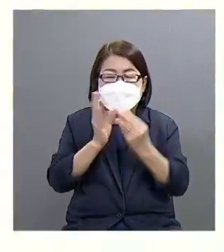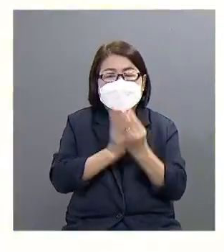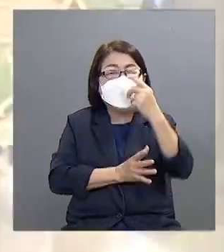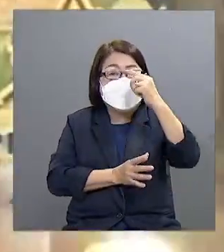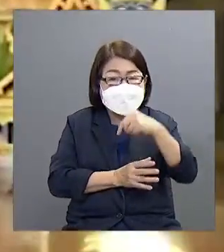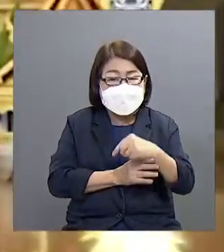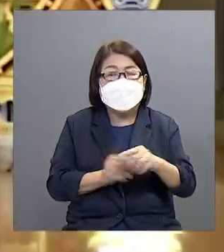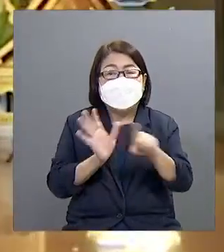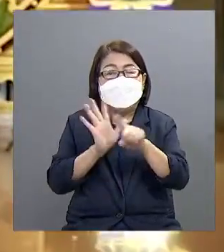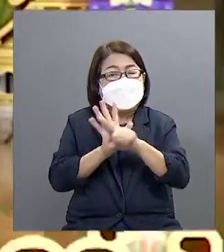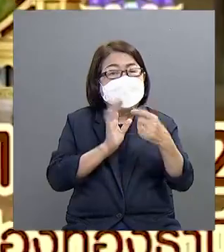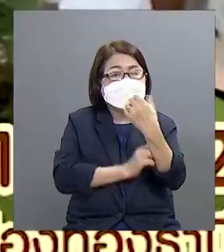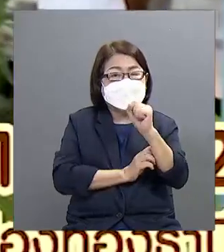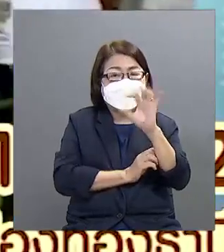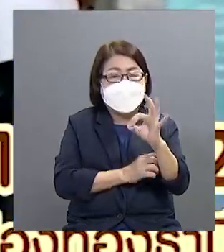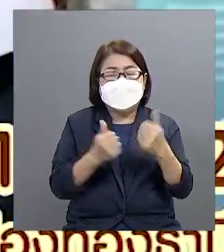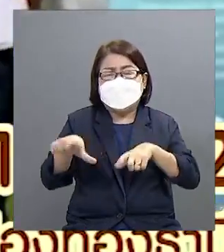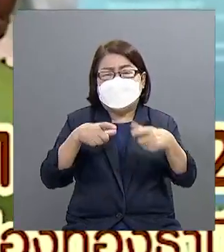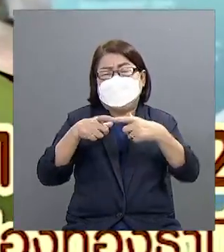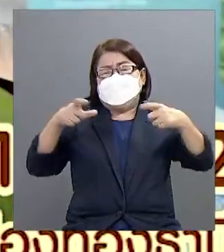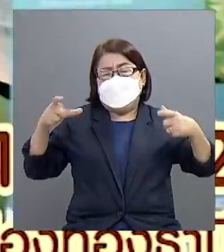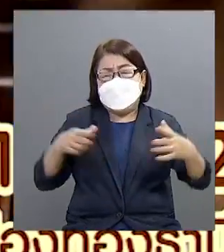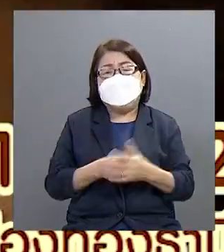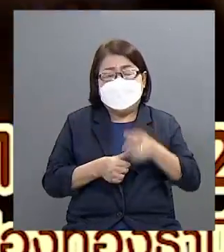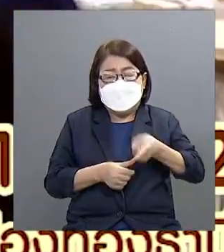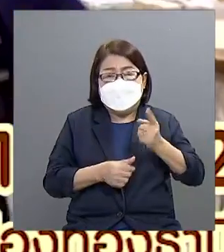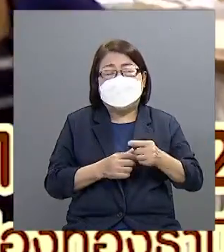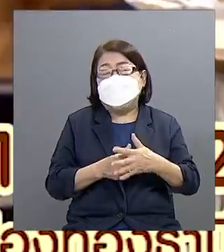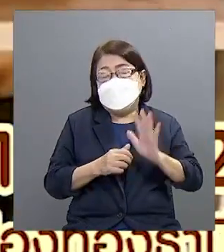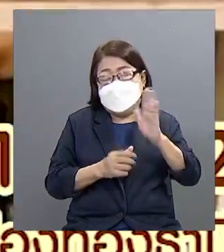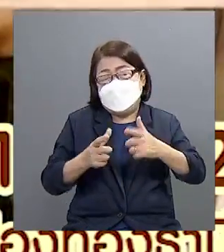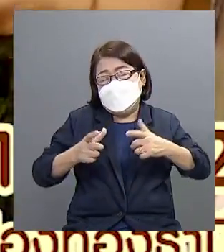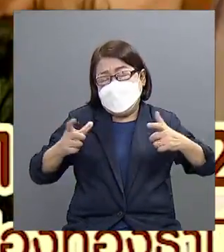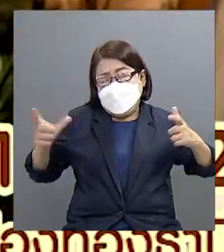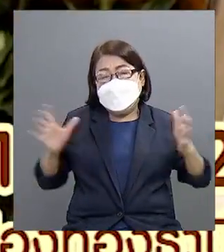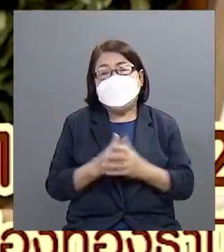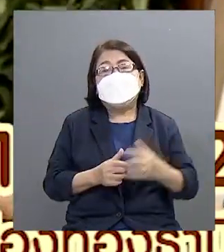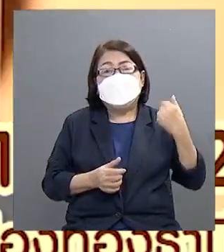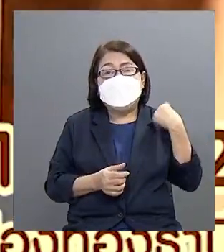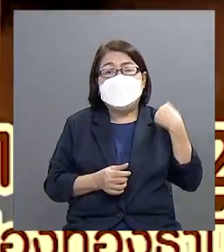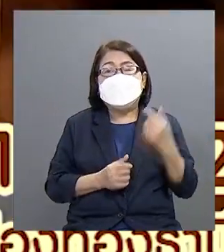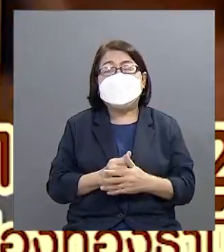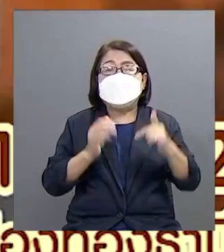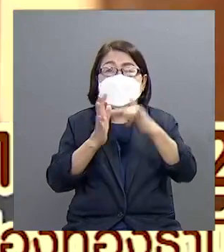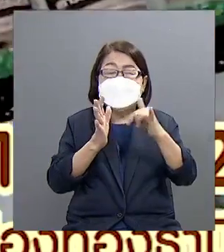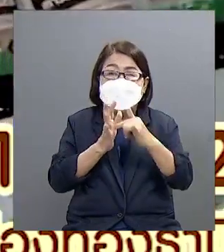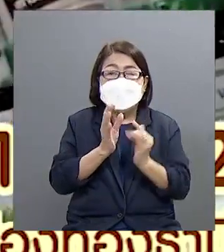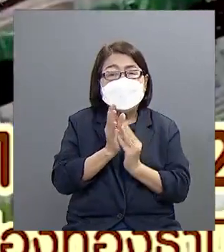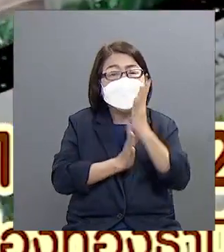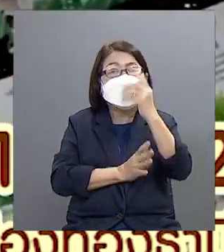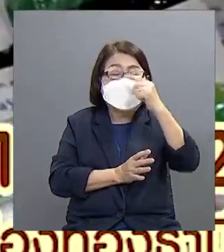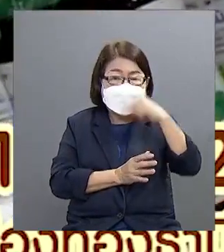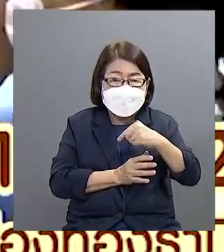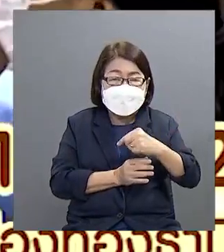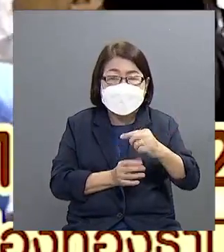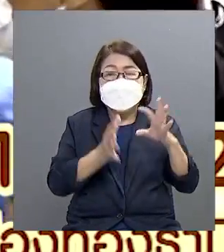ปีนี้ยิ่งใหญ่ไม่แพ้เดิมแล้วก็ปีนี้เราจะนำสมุนไพรไทยนะครับเชื่อมโยงกับตัวเศรษ